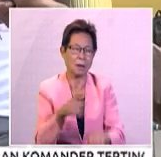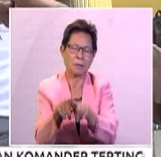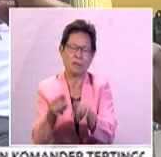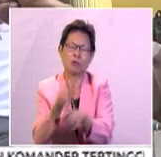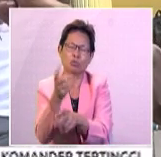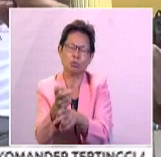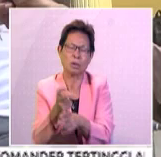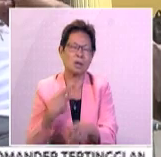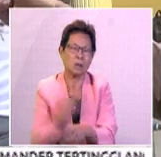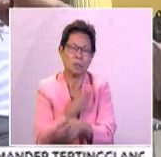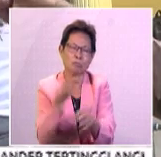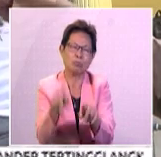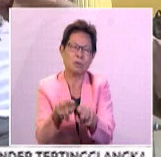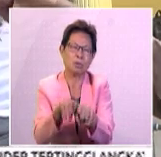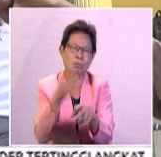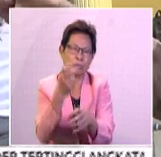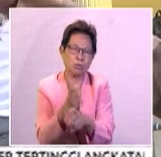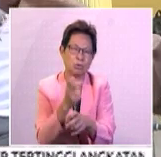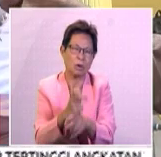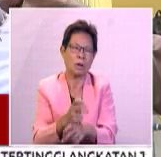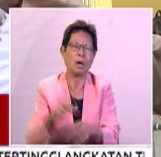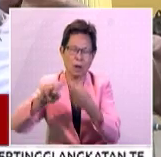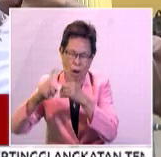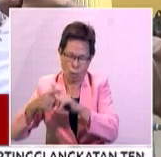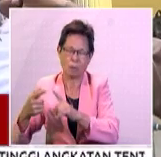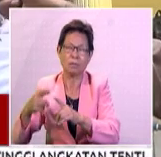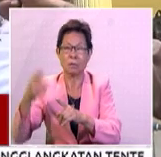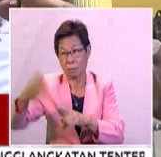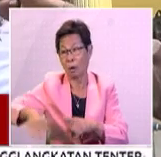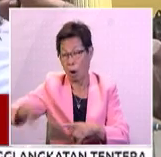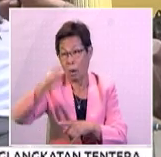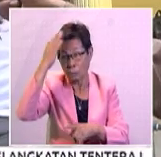susah apa. Bila orang tahu tu, kawan-kawan pun ada tolong.